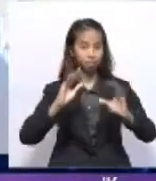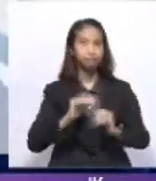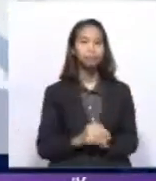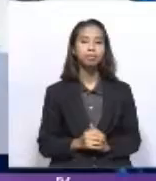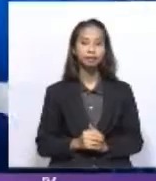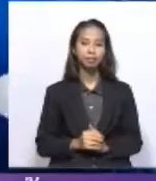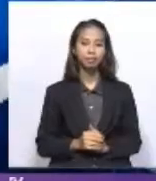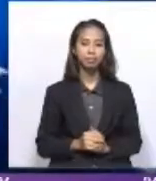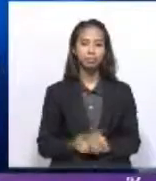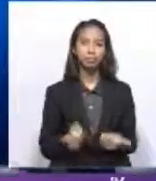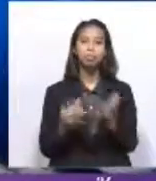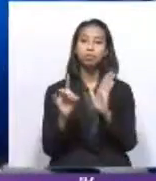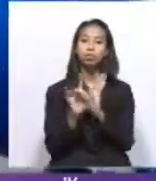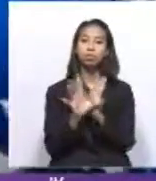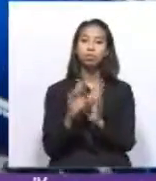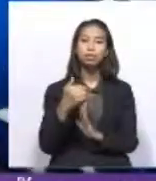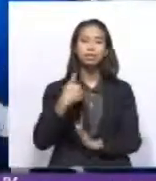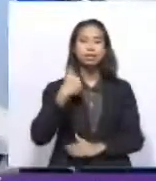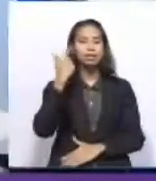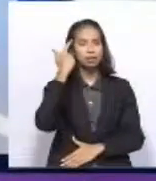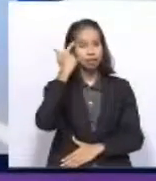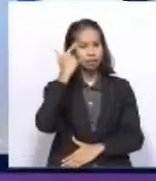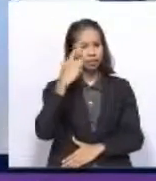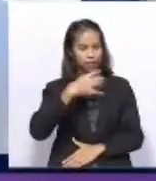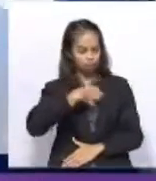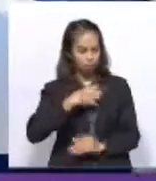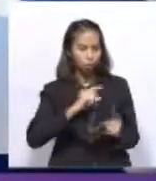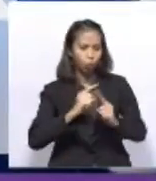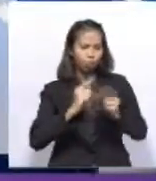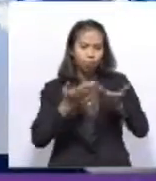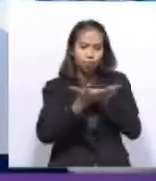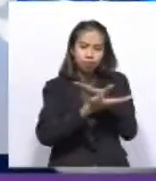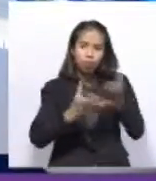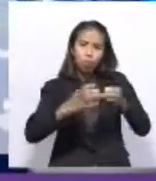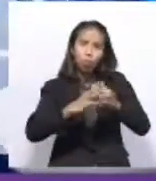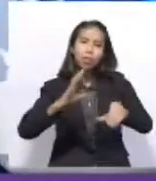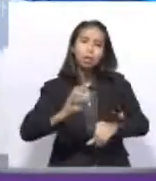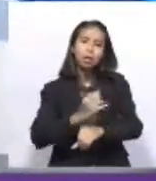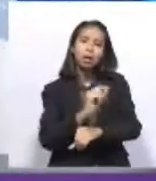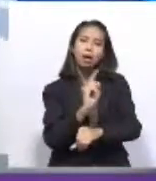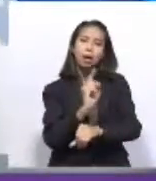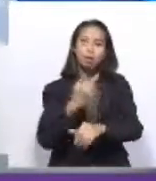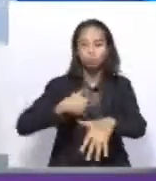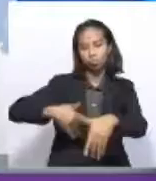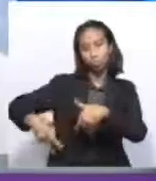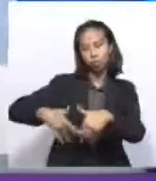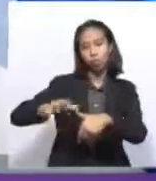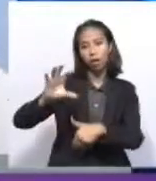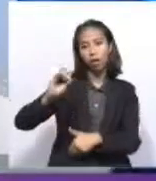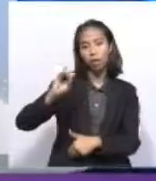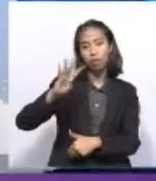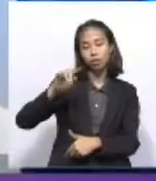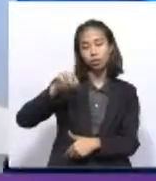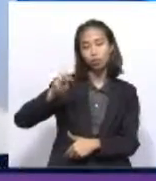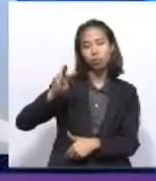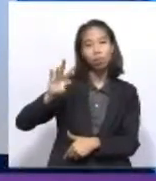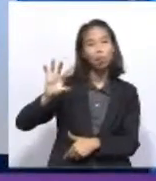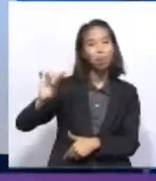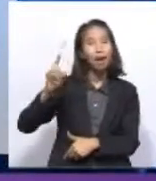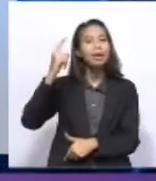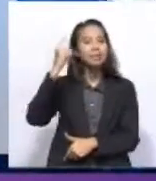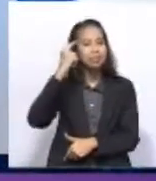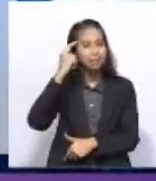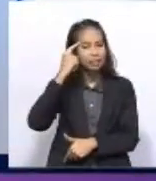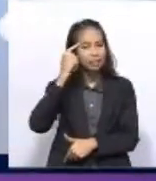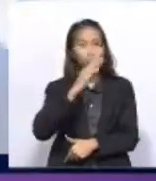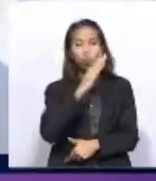มากขึ้นสุดท้ายนะครับสิ่งที่คิดว่าจะได้จากการพูดคุยในครั้งนี้ประชาชนส่วนใหญ่ร้อยละ 54.28 เชื่อว่าการ